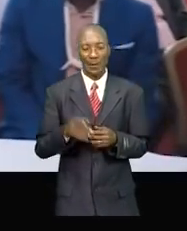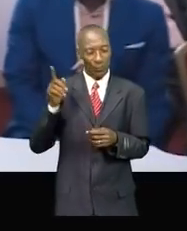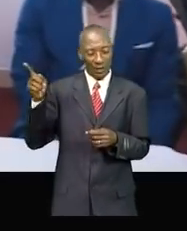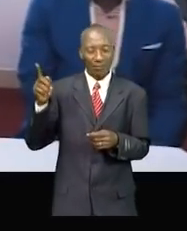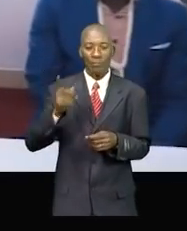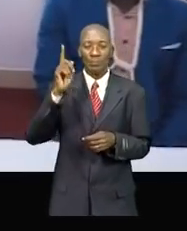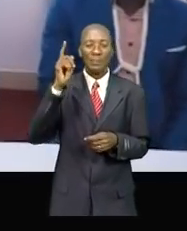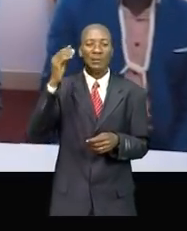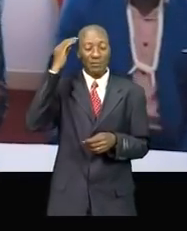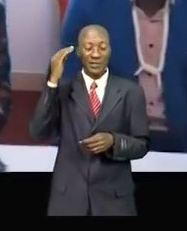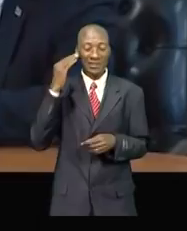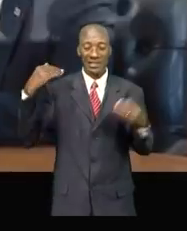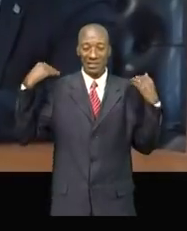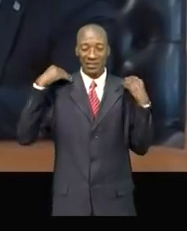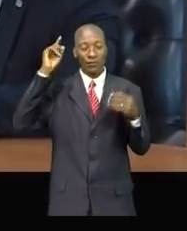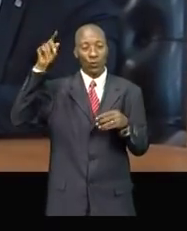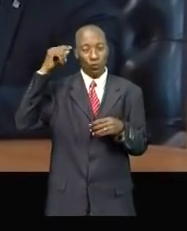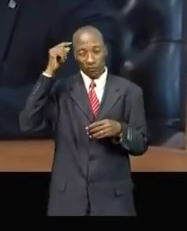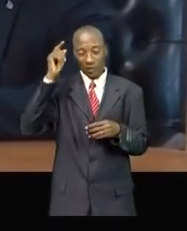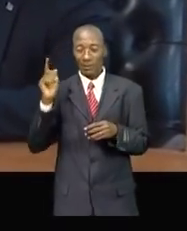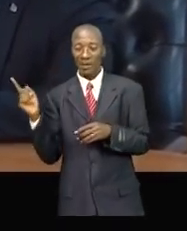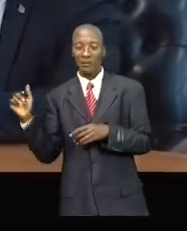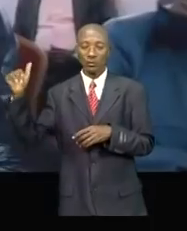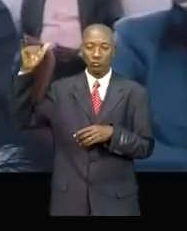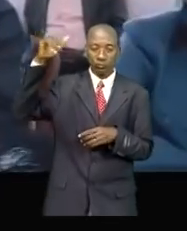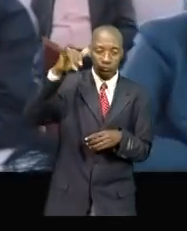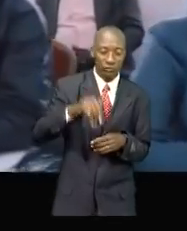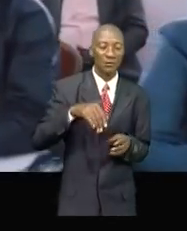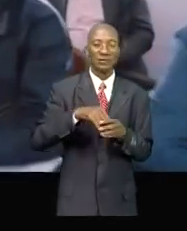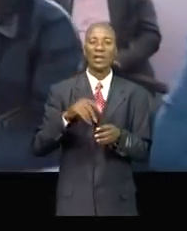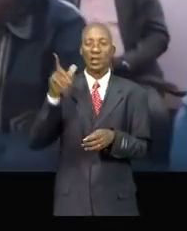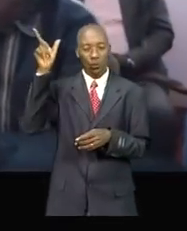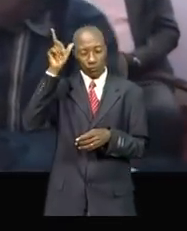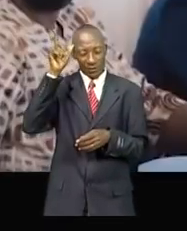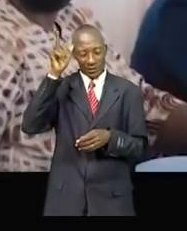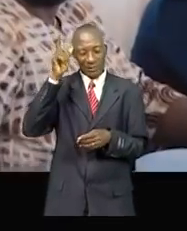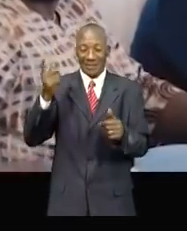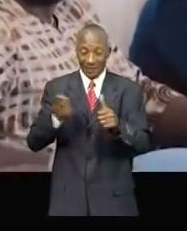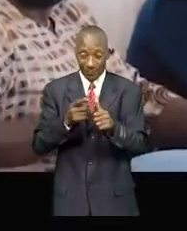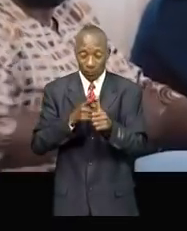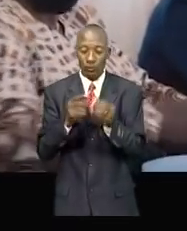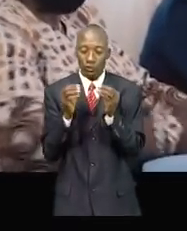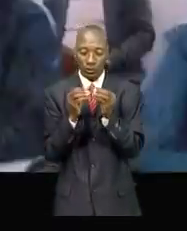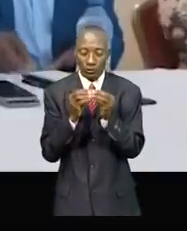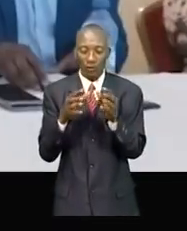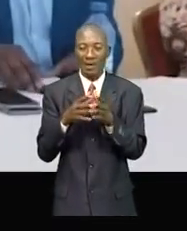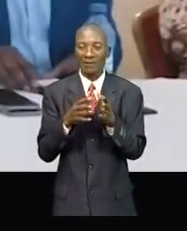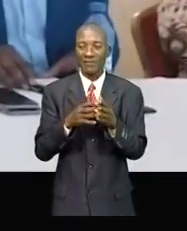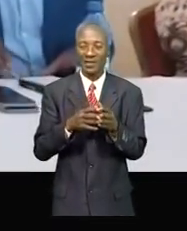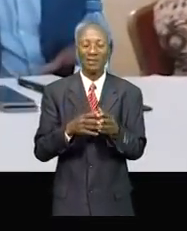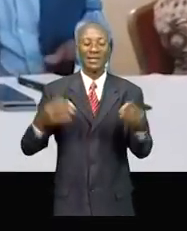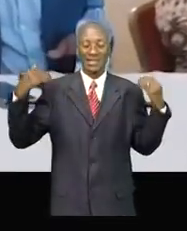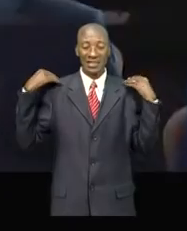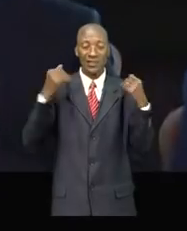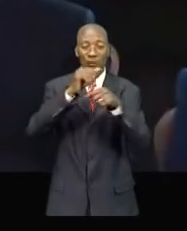le Premier ministre, chef du gouvernement Jean-Michel Samalukonde Kyenge à la délégation des chefs coutumiers du Grand Katanga avec à sa tête les